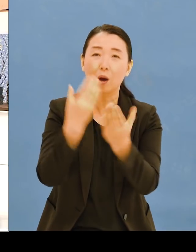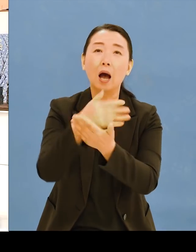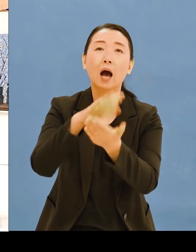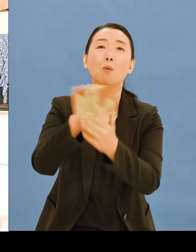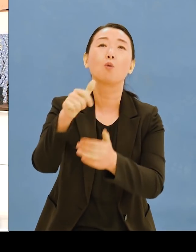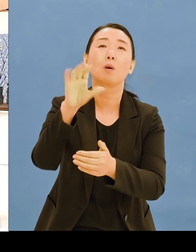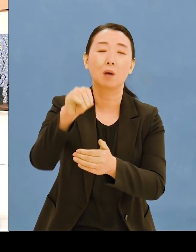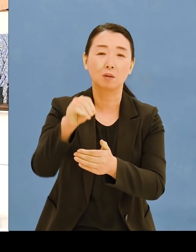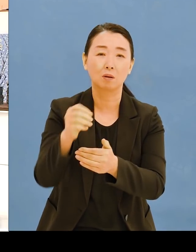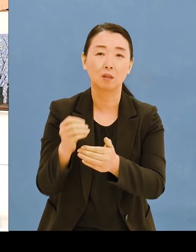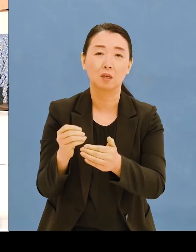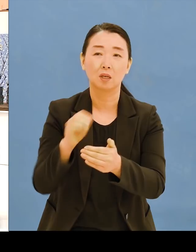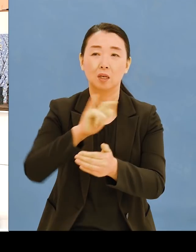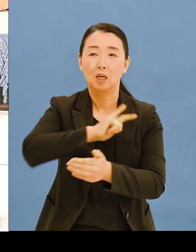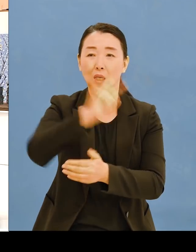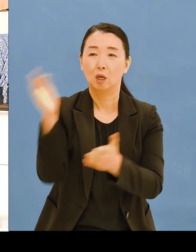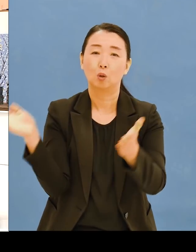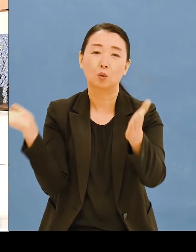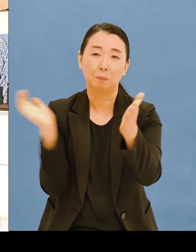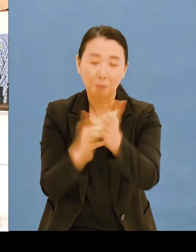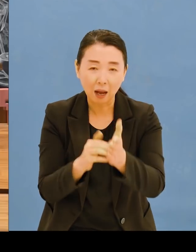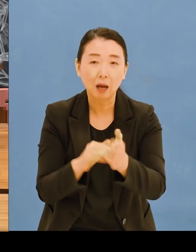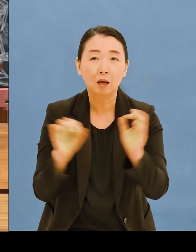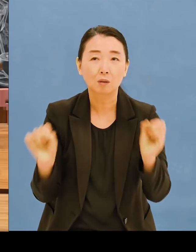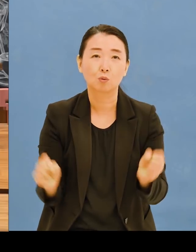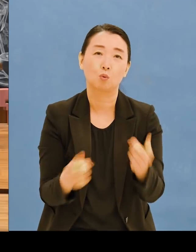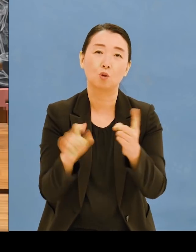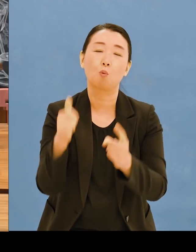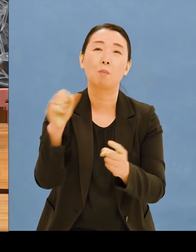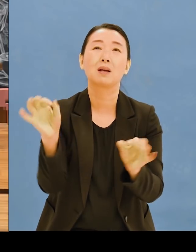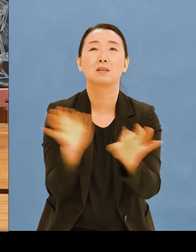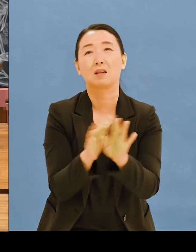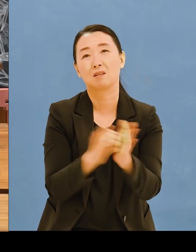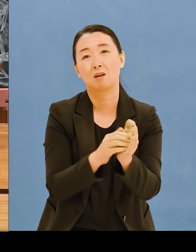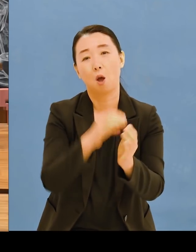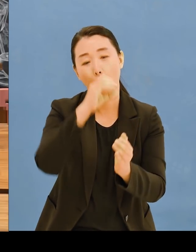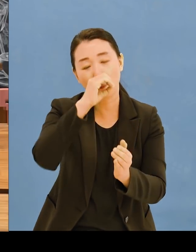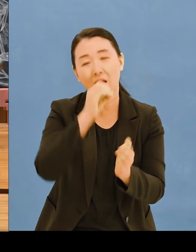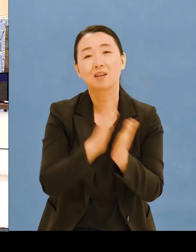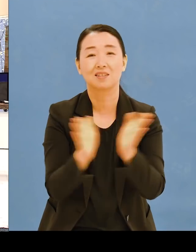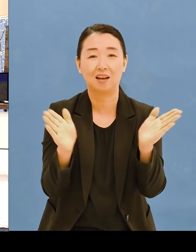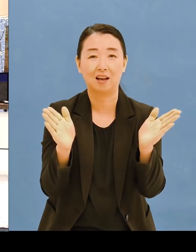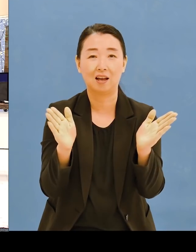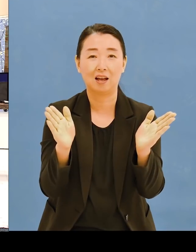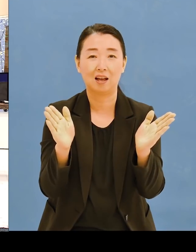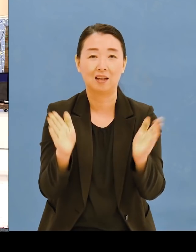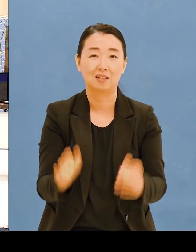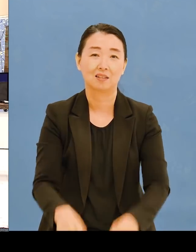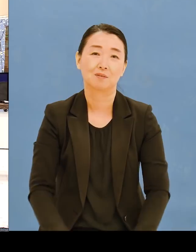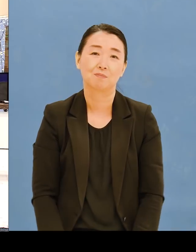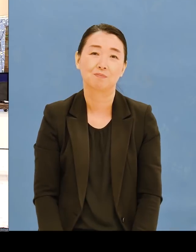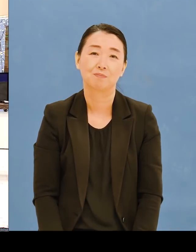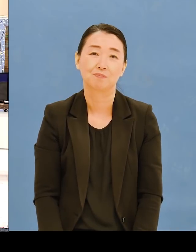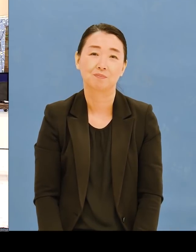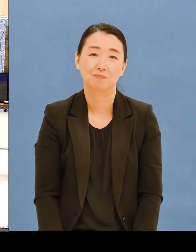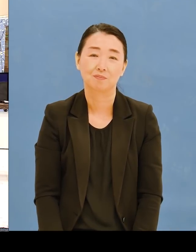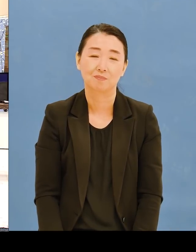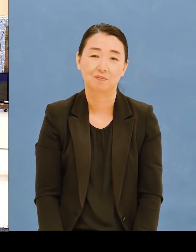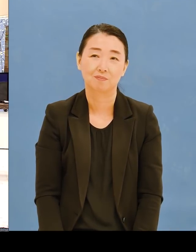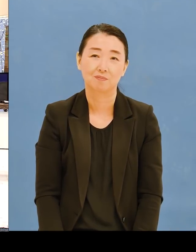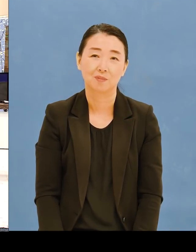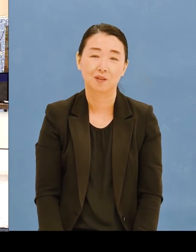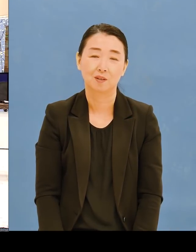그러니까 도착과 동시에 500만 원은 사라지고 시작을 한 거예요. 제로부터 시작을 시키시는 거죠. 네, 맞아요. 그렇게 시작을 했어요.